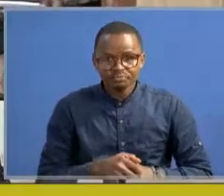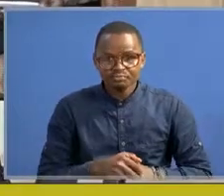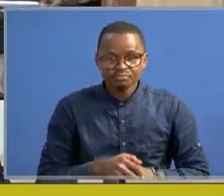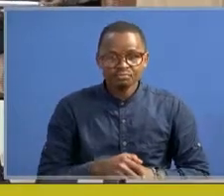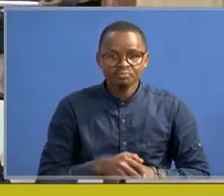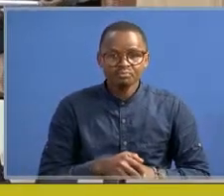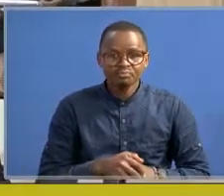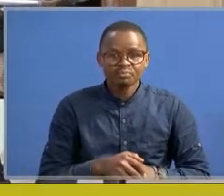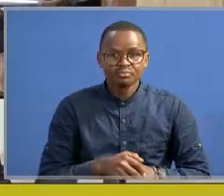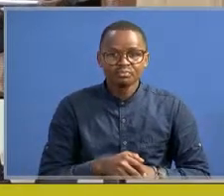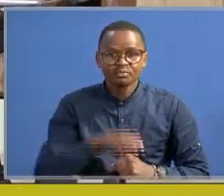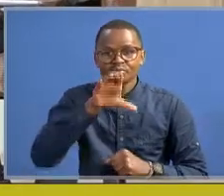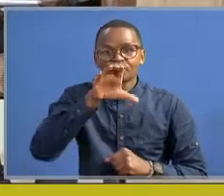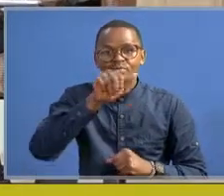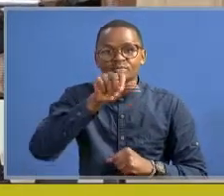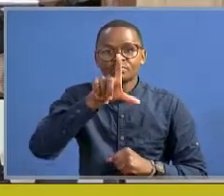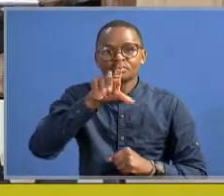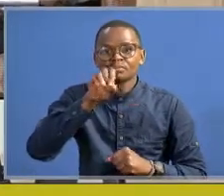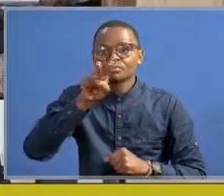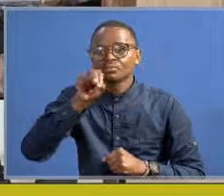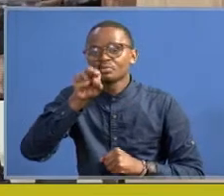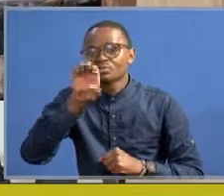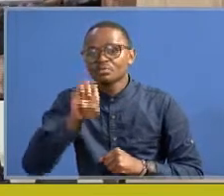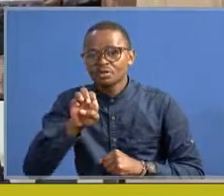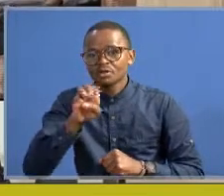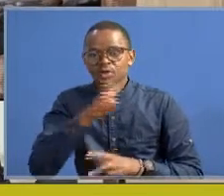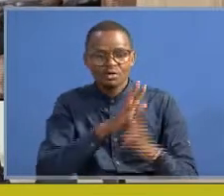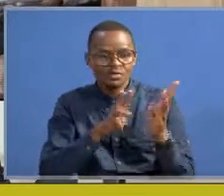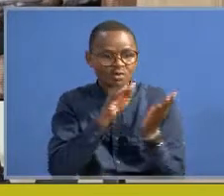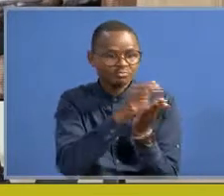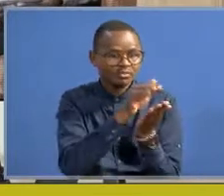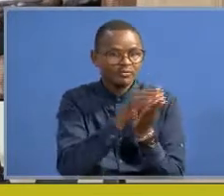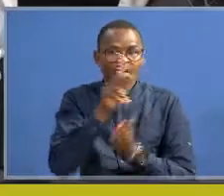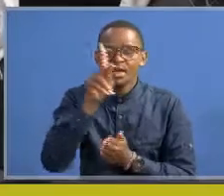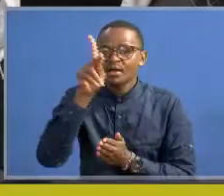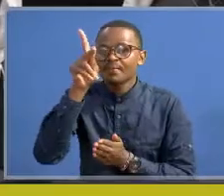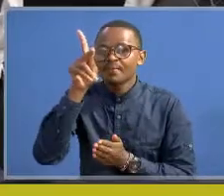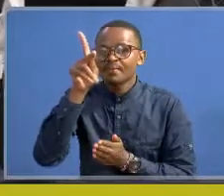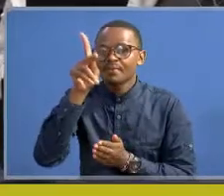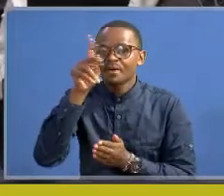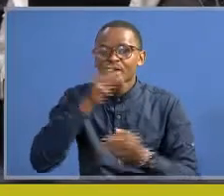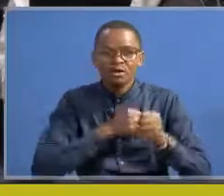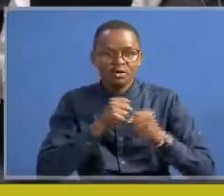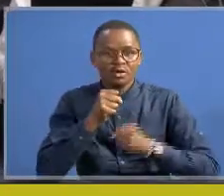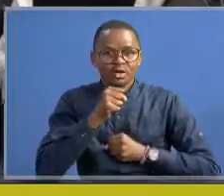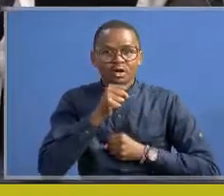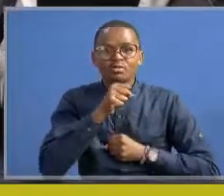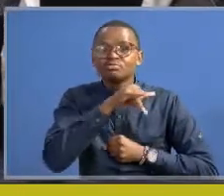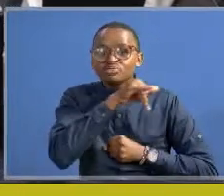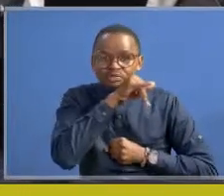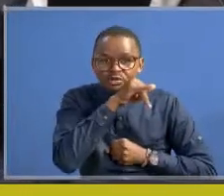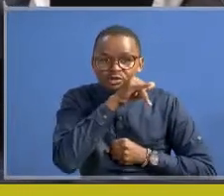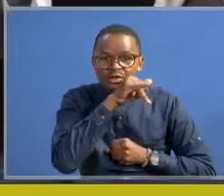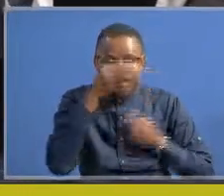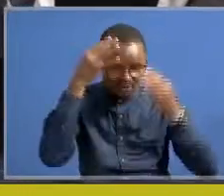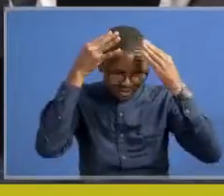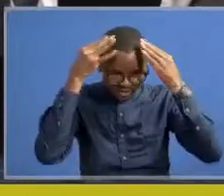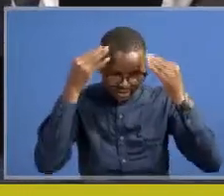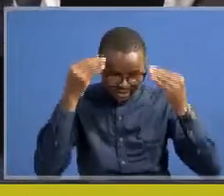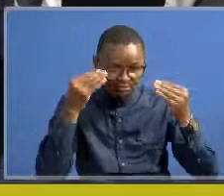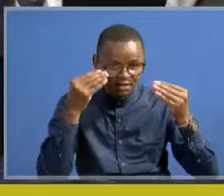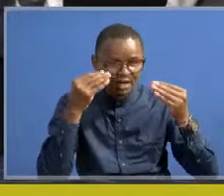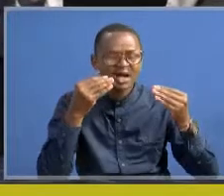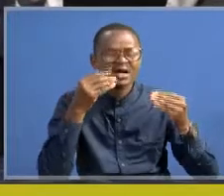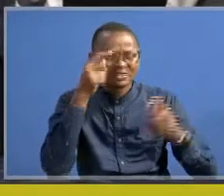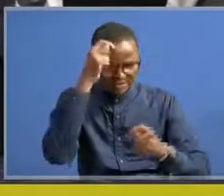Carlos Felipe, mkurugenzi mkuu wa Benki ya Dunia katika mataifa ya Kenya, Rwanda, Uganda pamoja na Somalia, ana